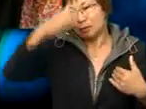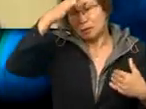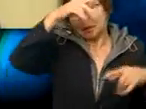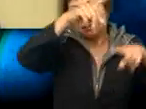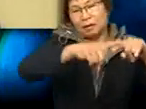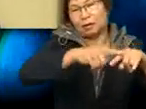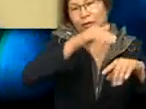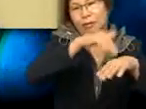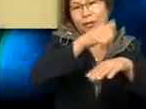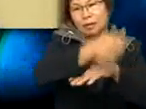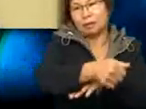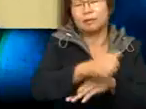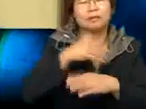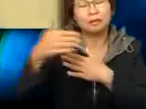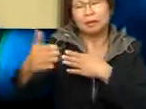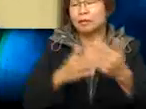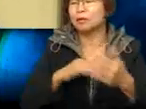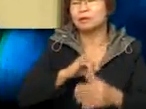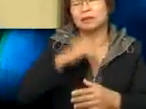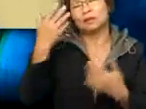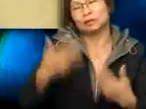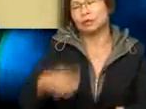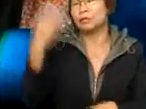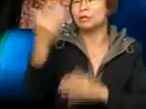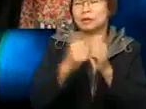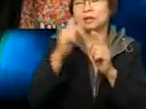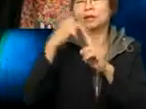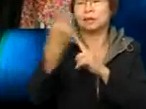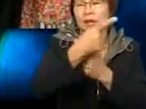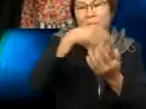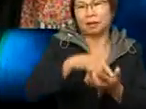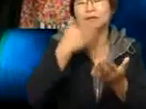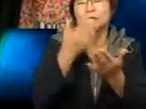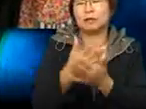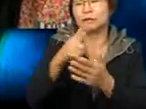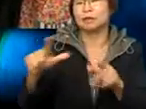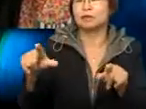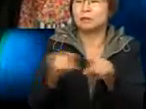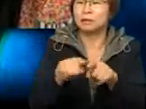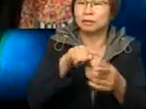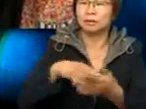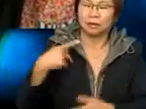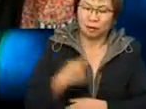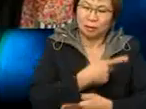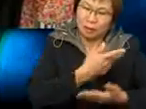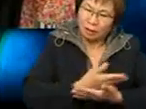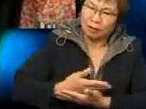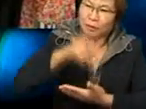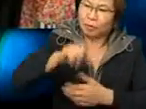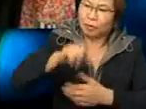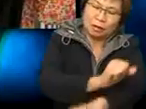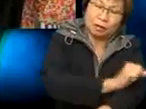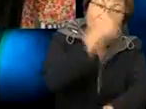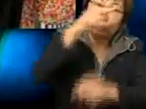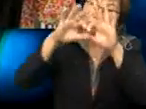kamu. Tak apalah, makcik. Saya dah biasa dengan keadaan ni. Baguslah macam tu. Kita sebagai anak kena berkorban untuk